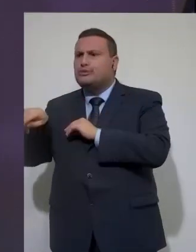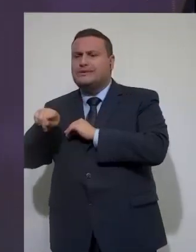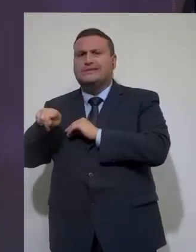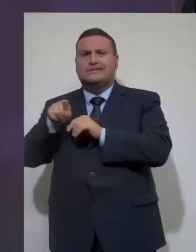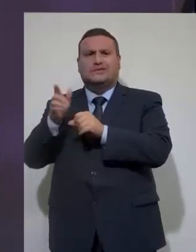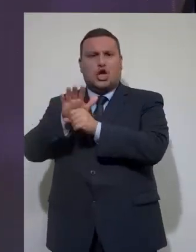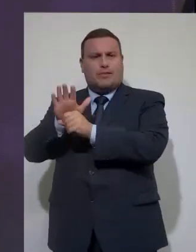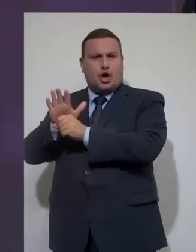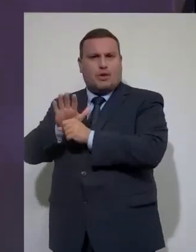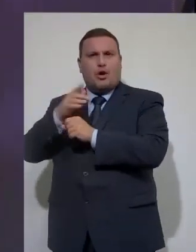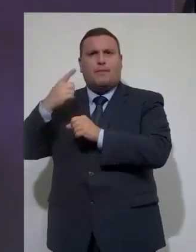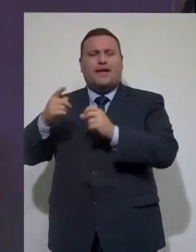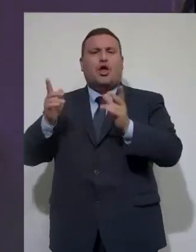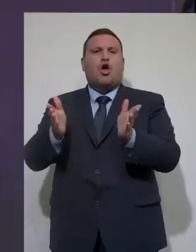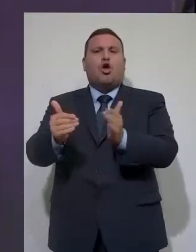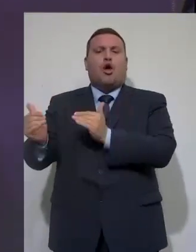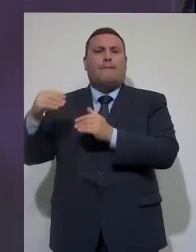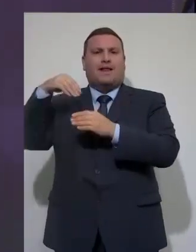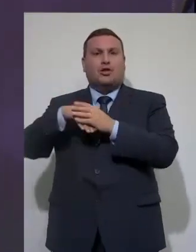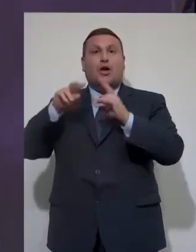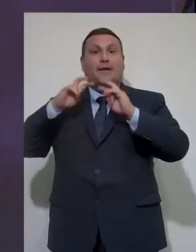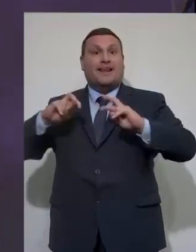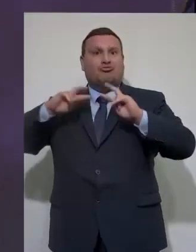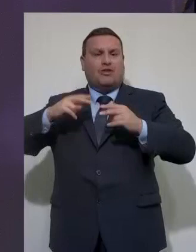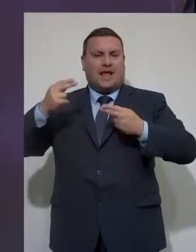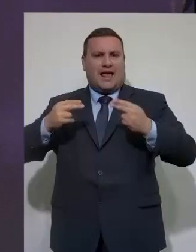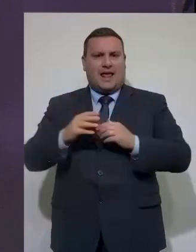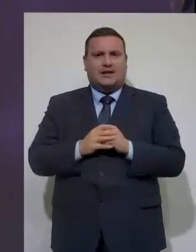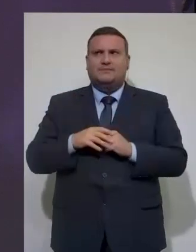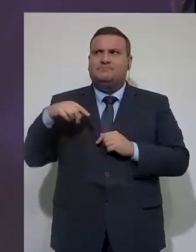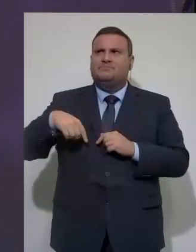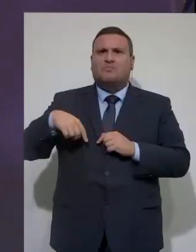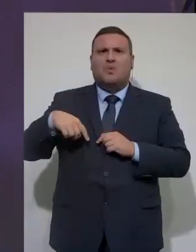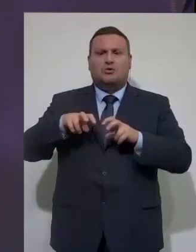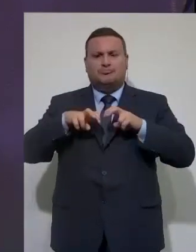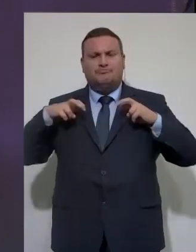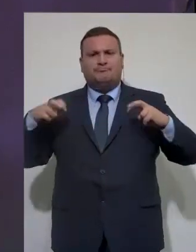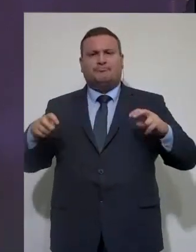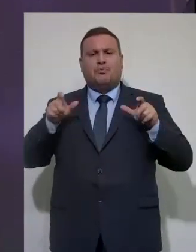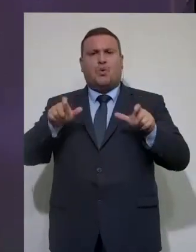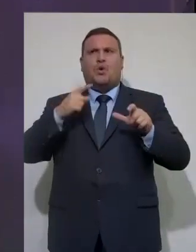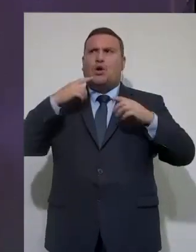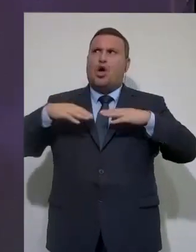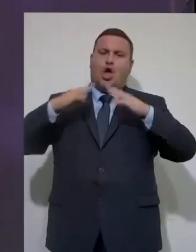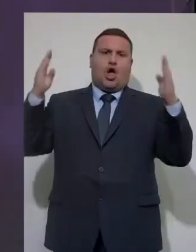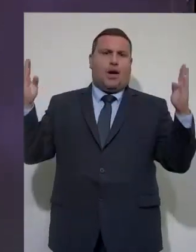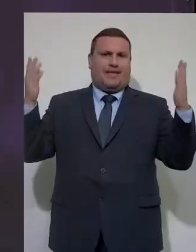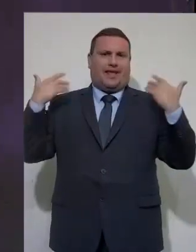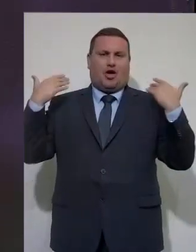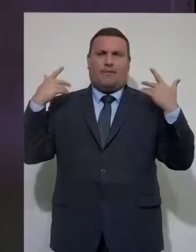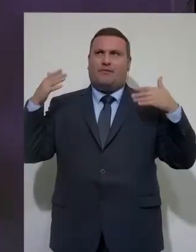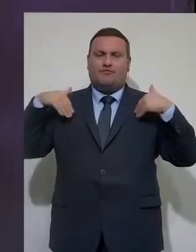appunto a questi comparti. All'interno di questo panel dedicato all'open air potrei presentare diversi contenuti appunto